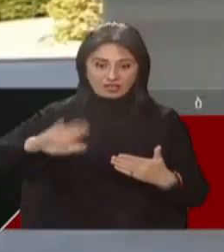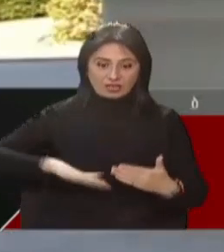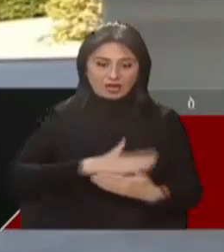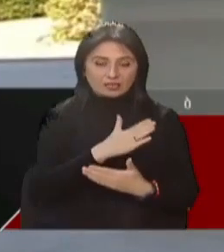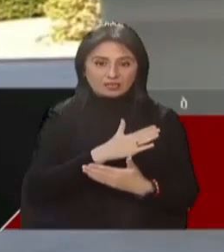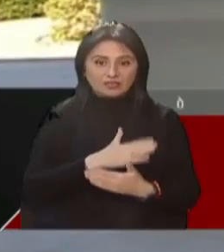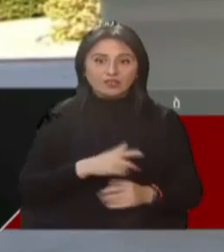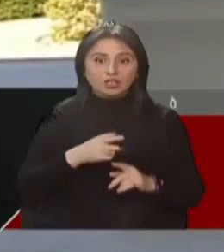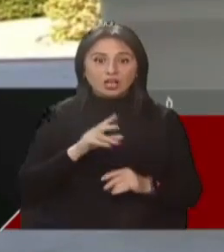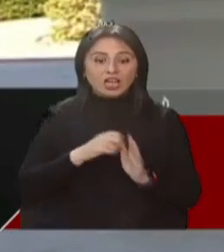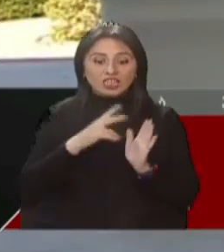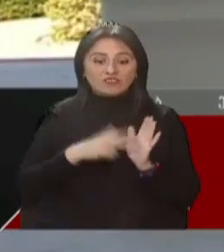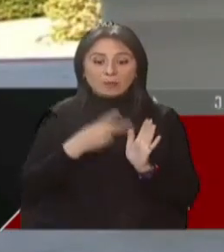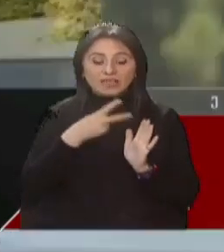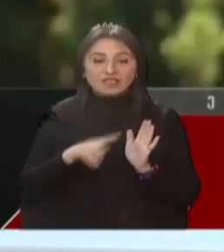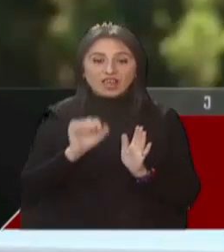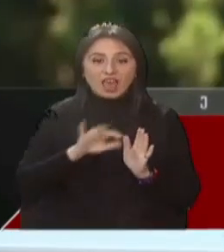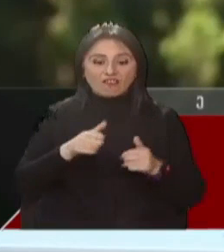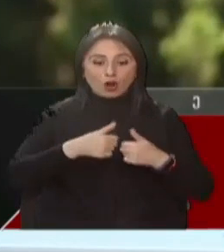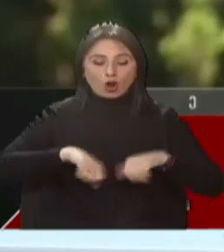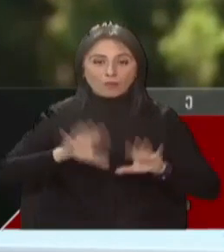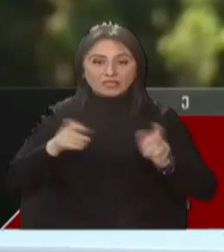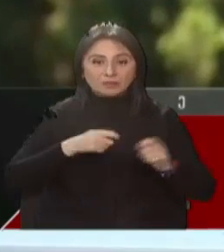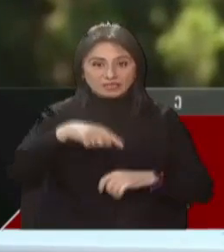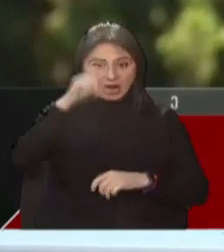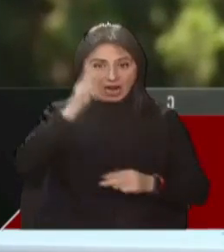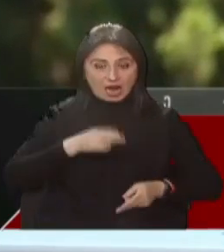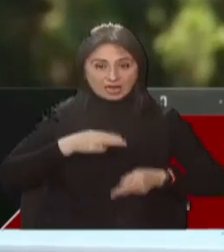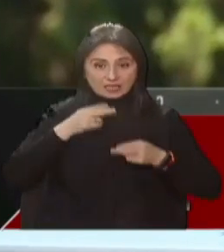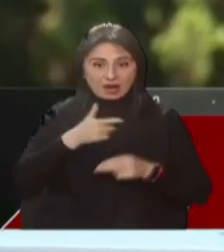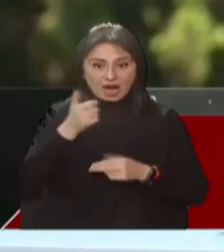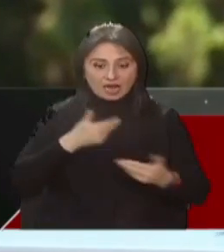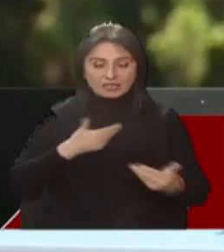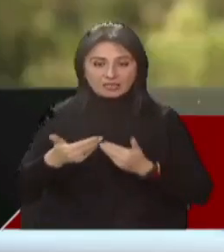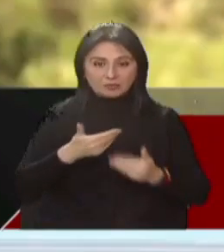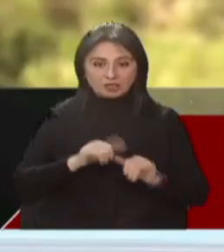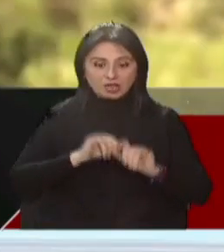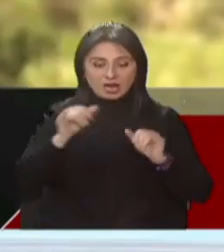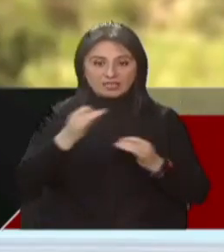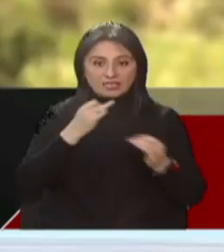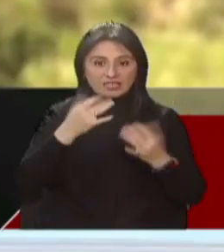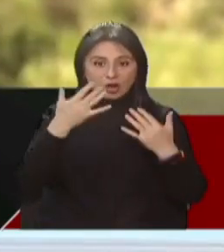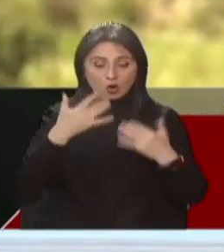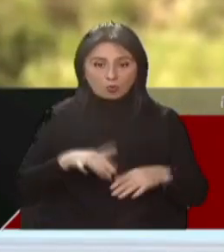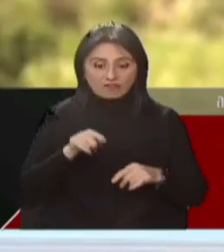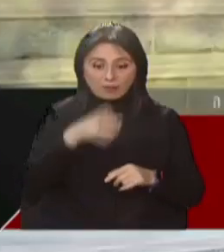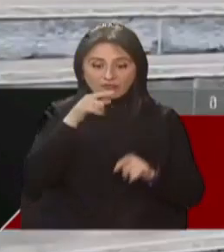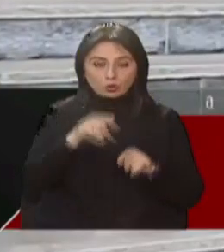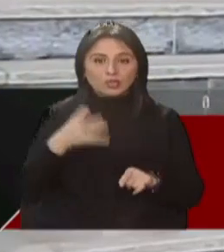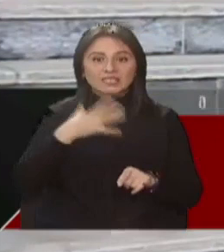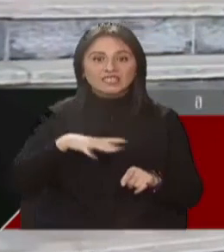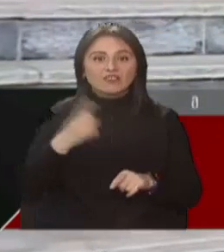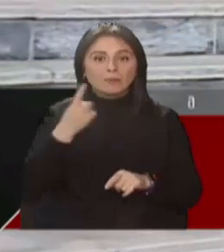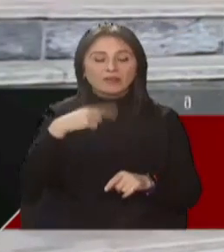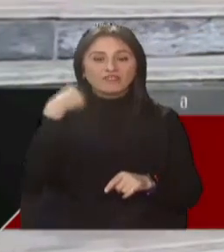ტრანზიტისთვის. ხოდა როცა 18 ივლისს ევროკომისიის პრეზიდენტი აზერბაიჯანს გაზის მიწოდების გაზრდაზე ესაუბრებოდა, იმავე დროს